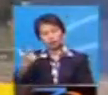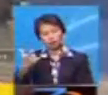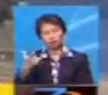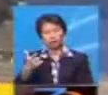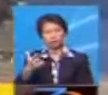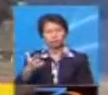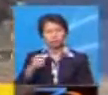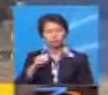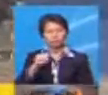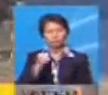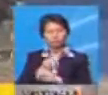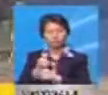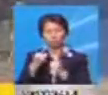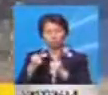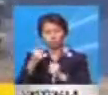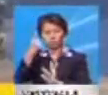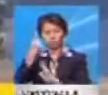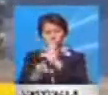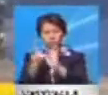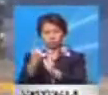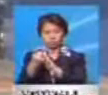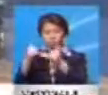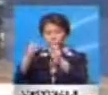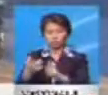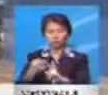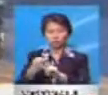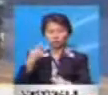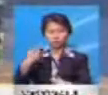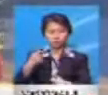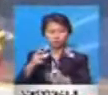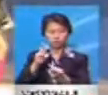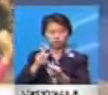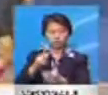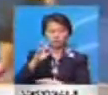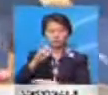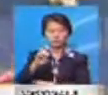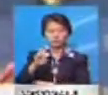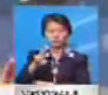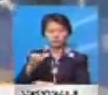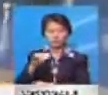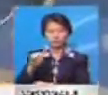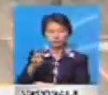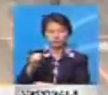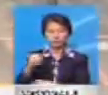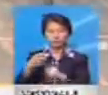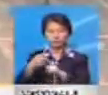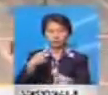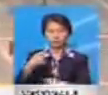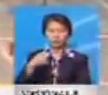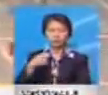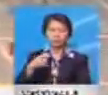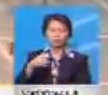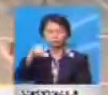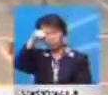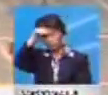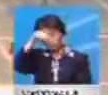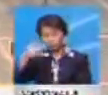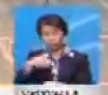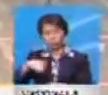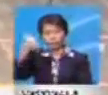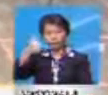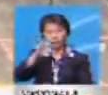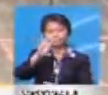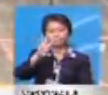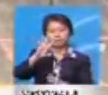Arnott dipaksa bekerja keras selama sejam oleh pemain dari pusingan kelayakan Mariam Wedgewelly dari Mesir sebelum menang dalam